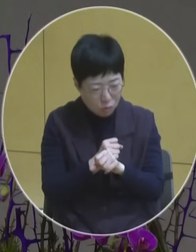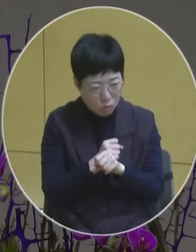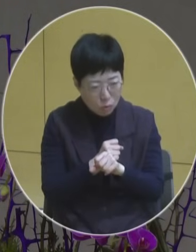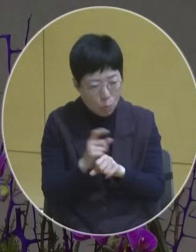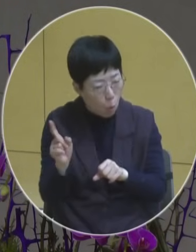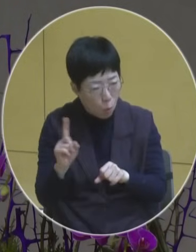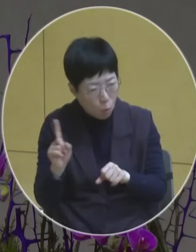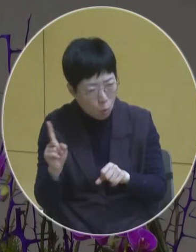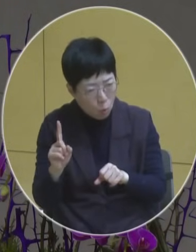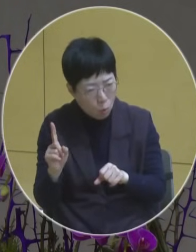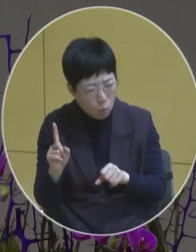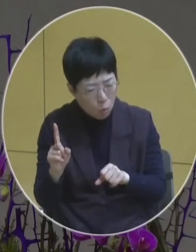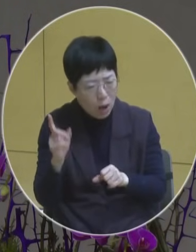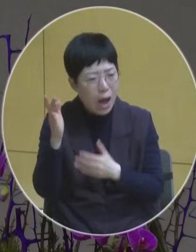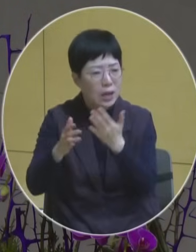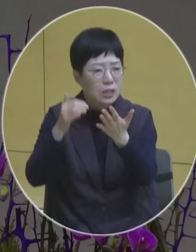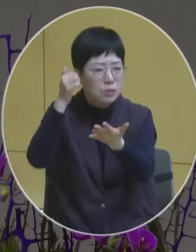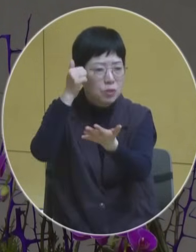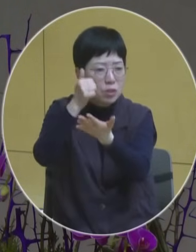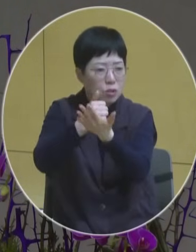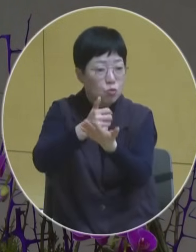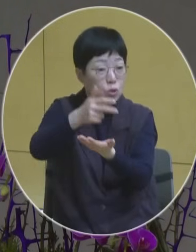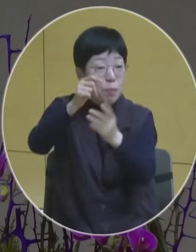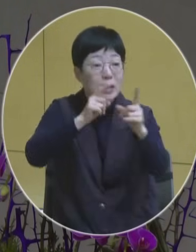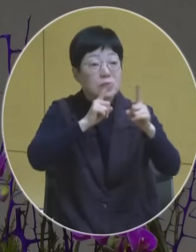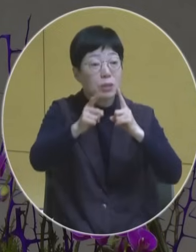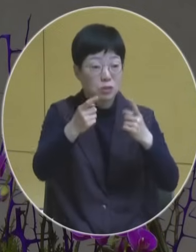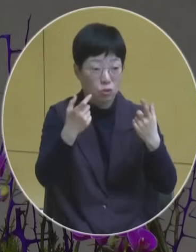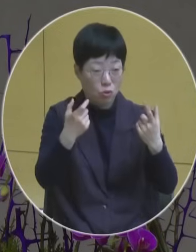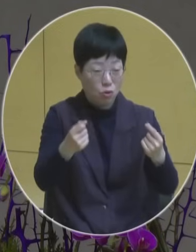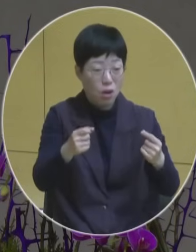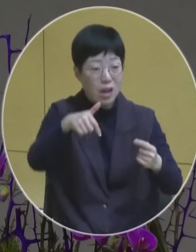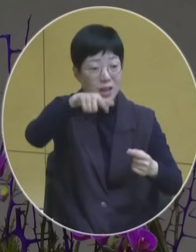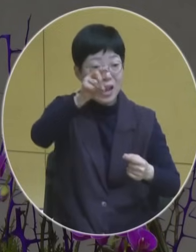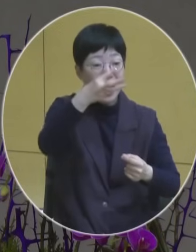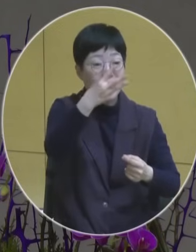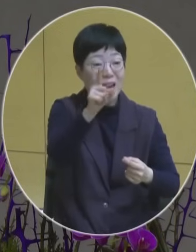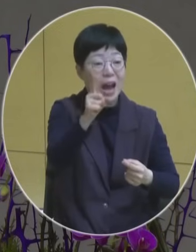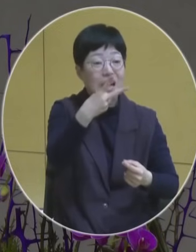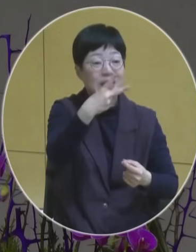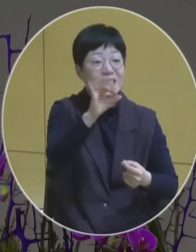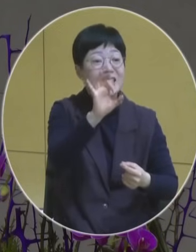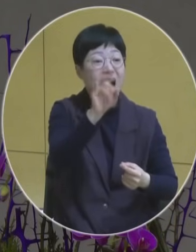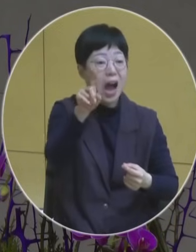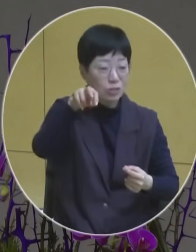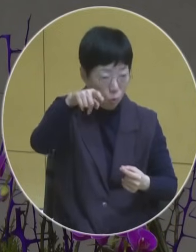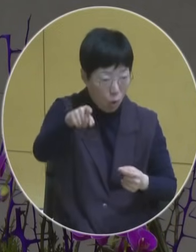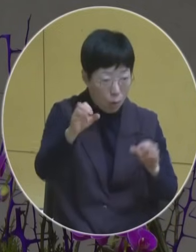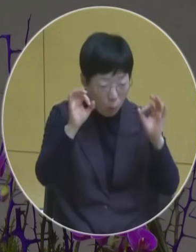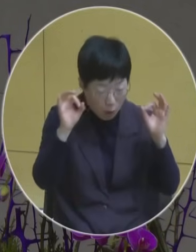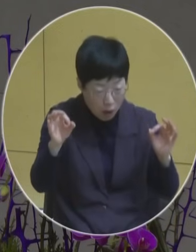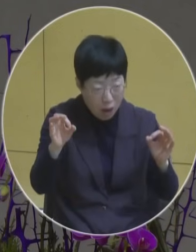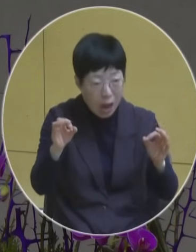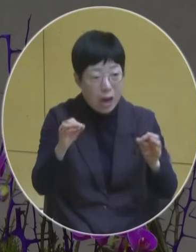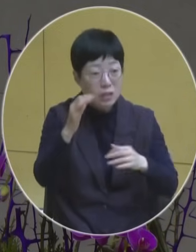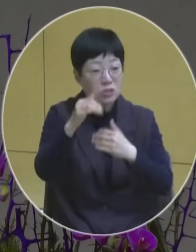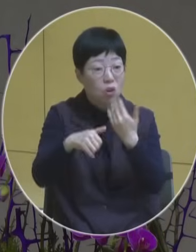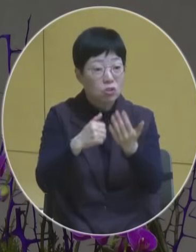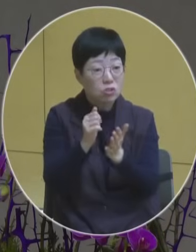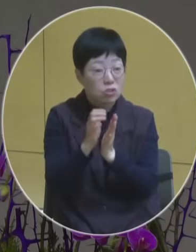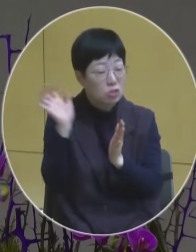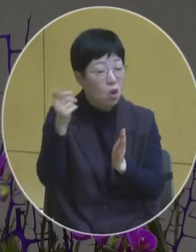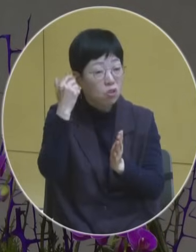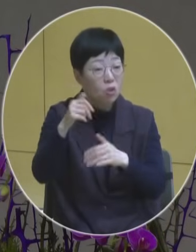형상을 회복하는 것은 하나님께서, 우리 주님께서 말씀하셨어요. 갈라디아서에 보면 이 성령의 아홉 가지 열매로